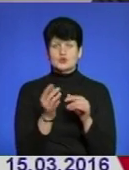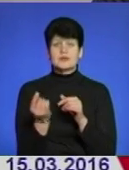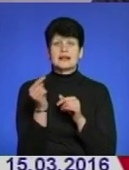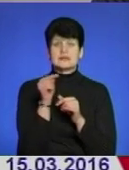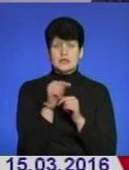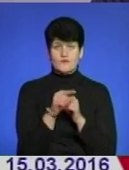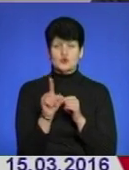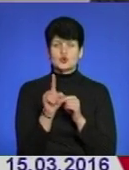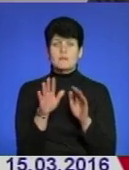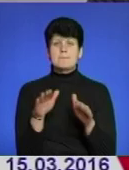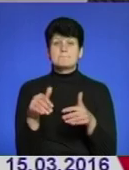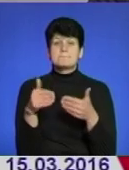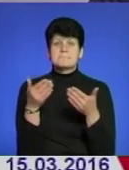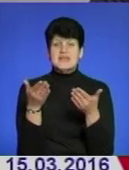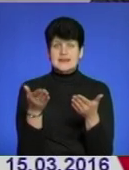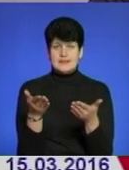чтобы передать